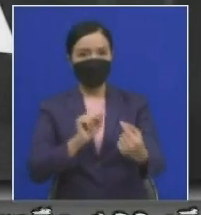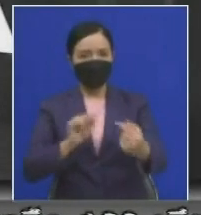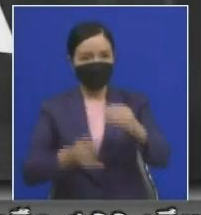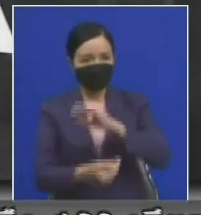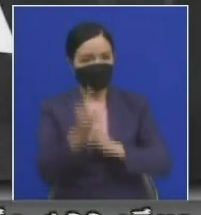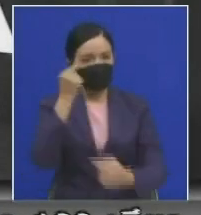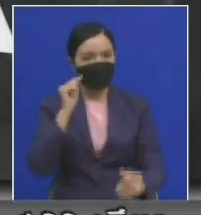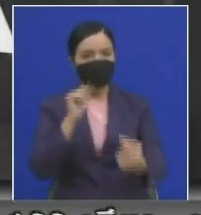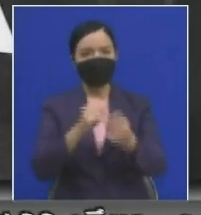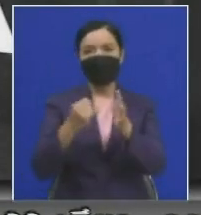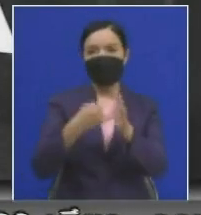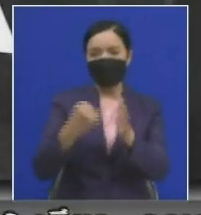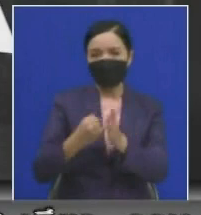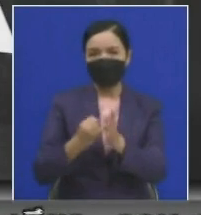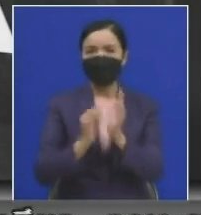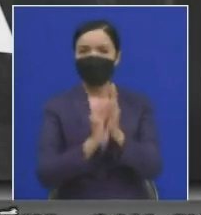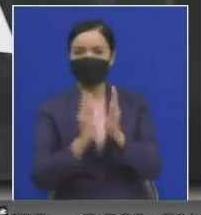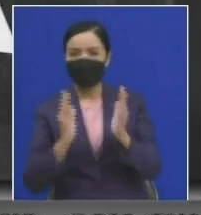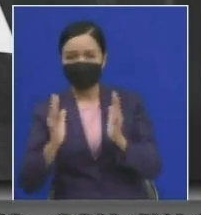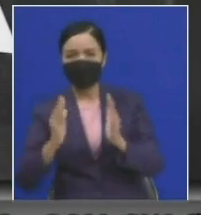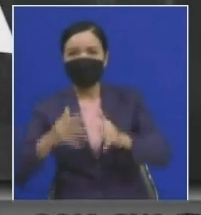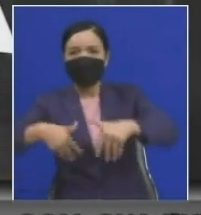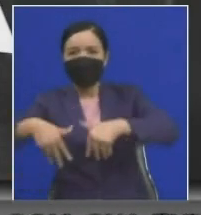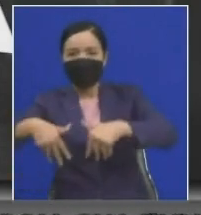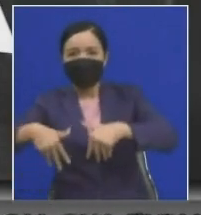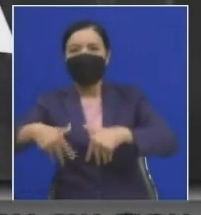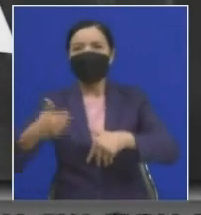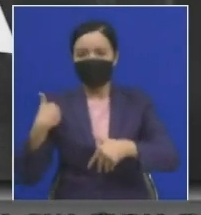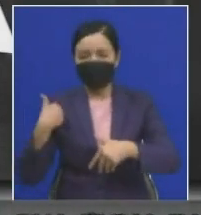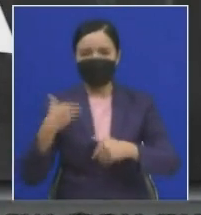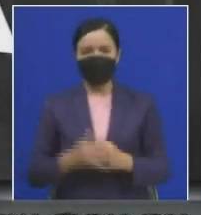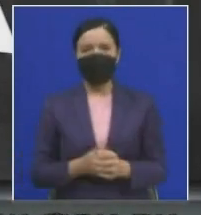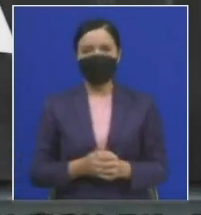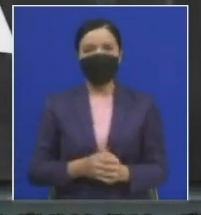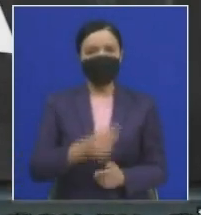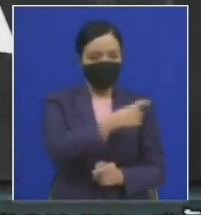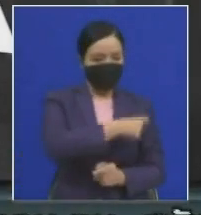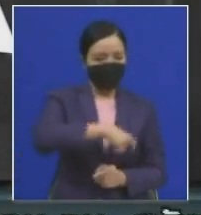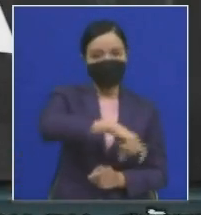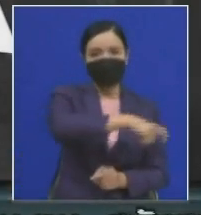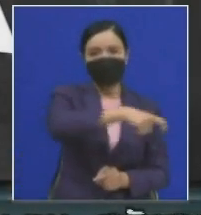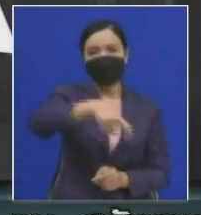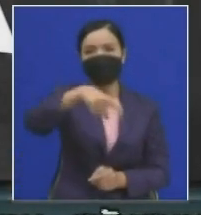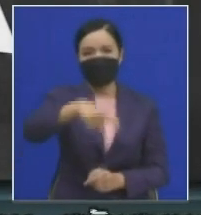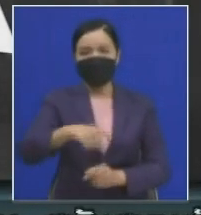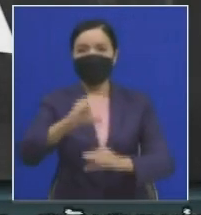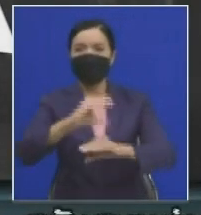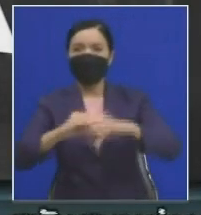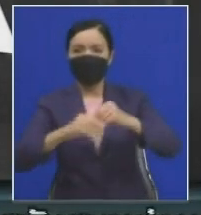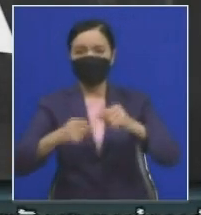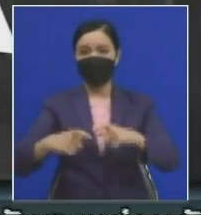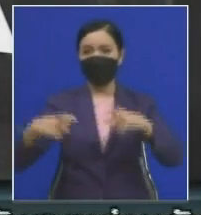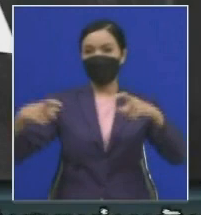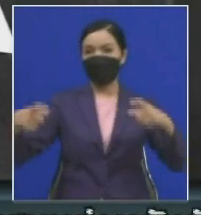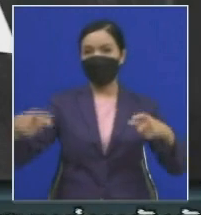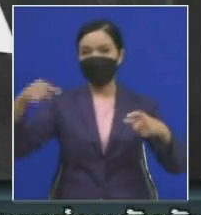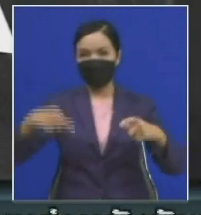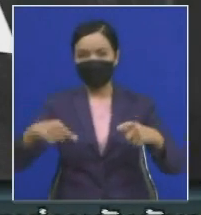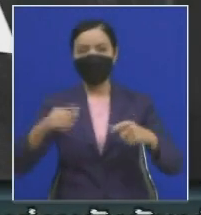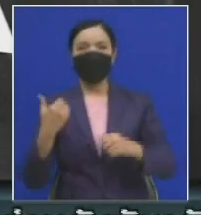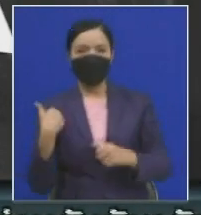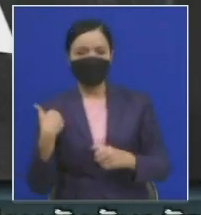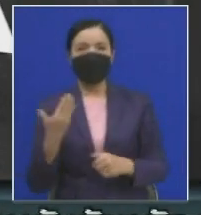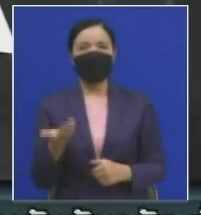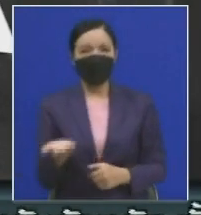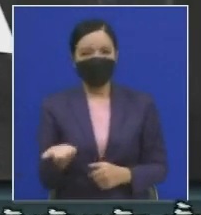้าถงงานเป็ส่วสัฐารณะ.พืนที่ถอยล่น เป็นส่วเปลี่ยถ่ายก่อนเข้าโครงการ.พืนที่ขนาดใหญ่ และโยร